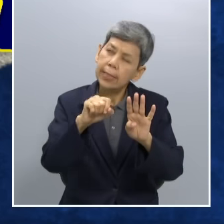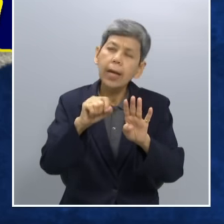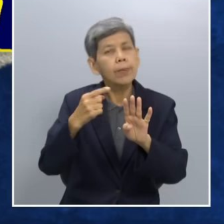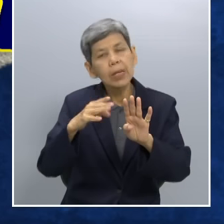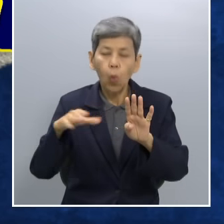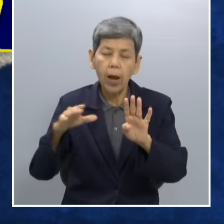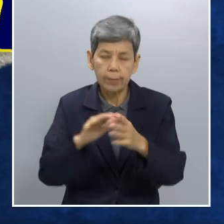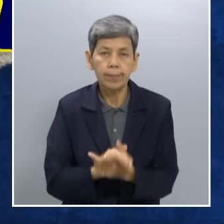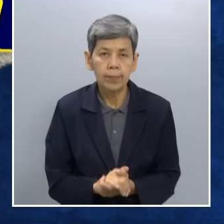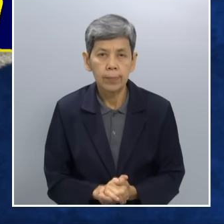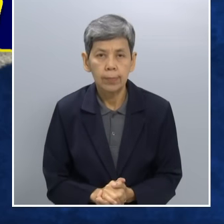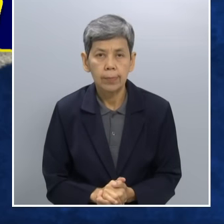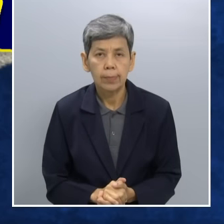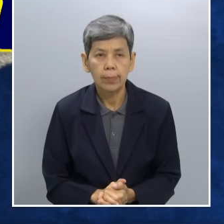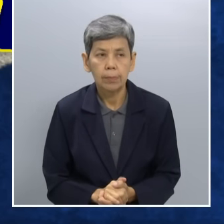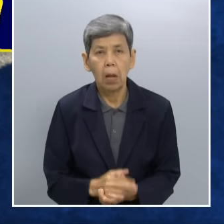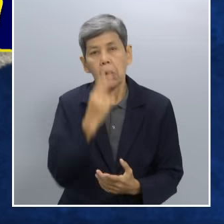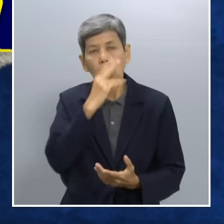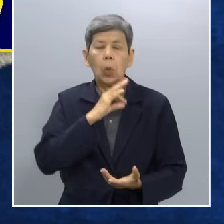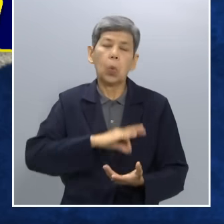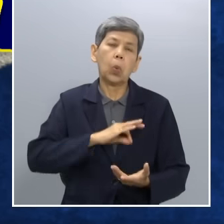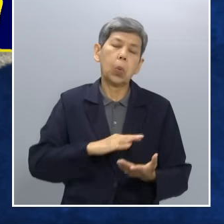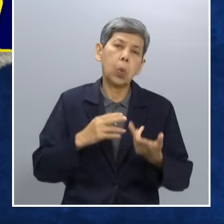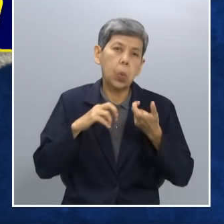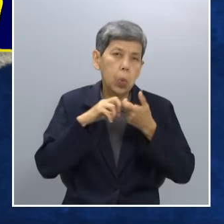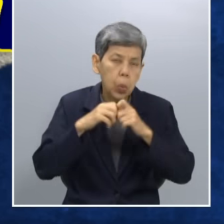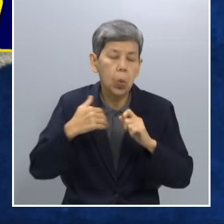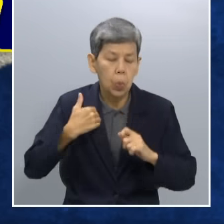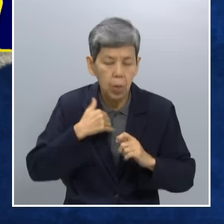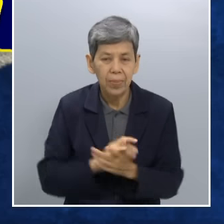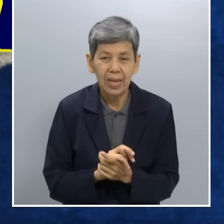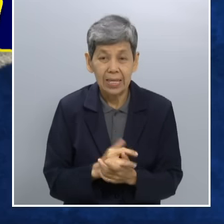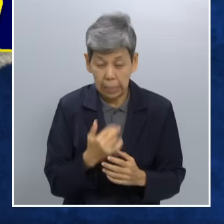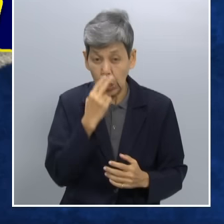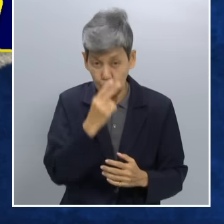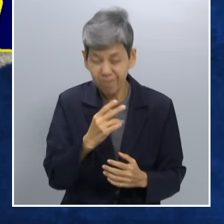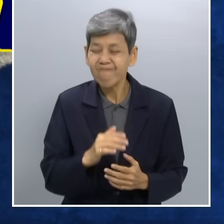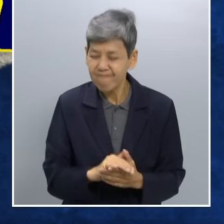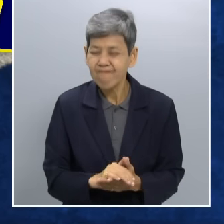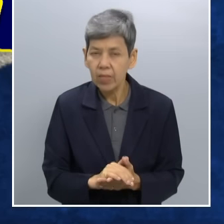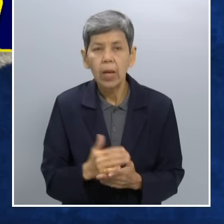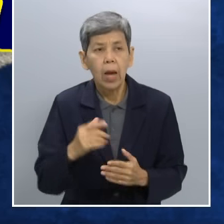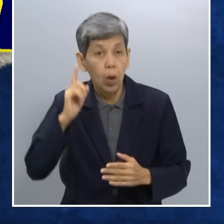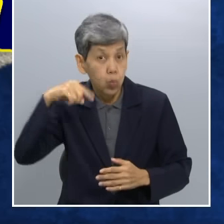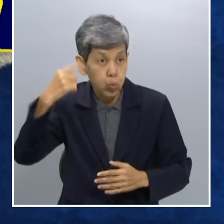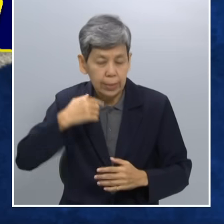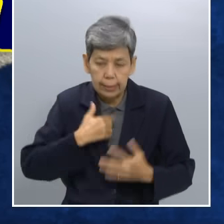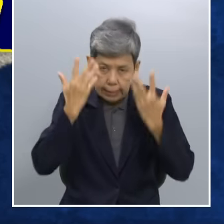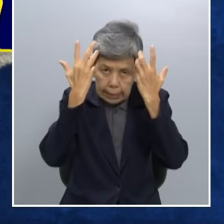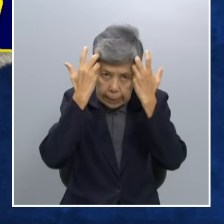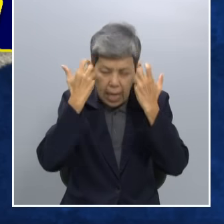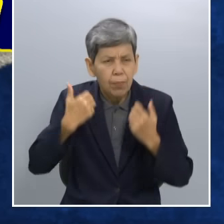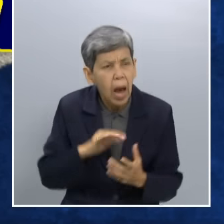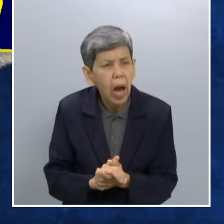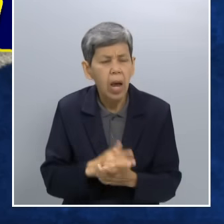ค่ะเนี่ยฮะมันก็เลยกลายเป็นประเด็นตอนนี้คุณผู้ชมครับเพราะหลังจากนั้นครับคุณผู้ชมครับน้องคนนี้นี่เขาเครียดมากครับ